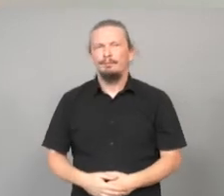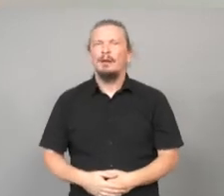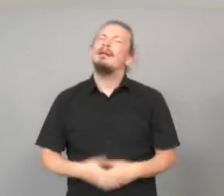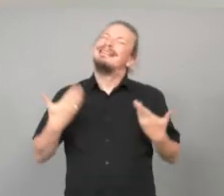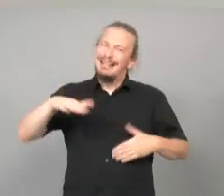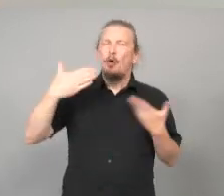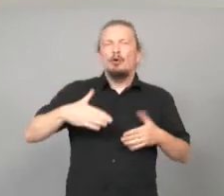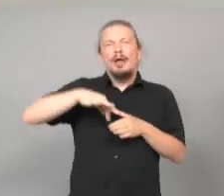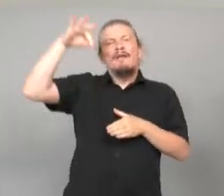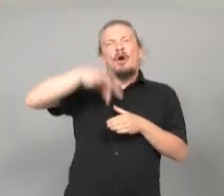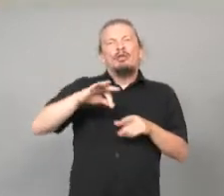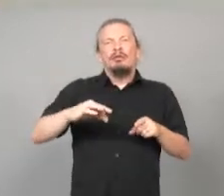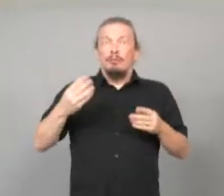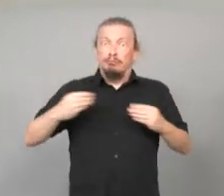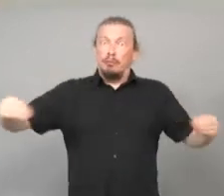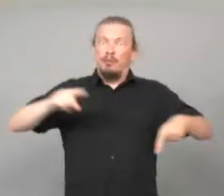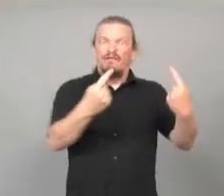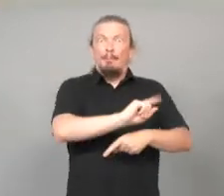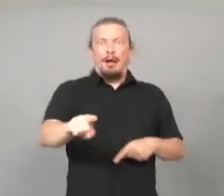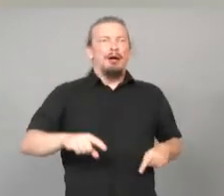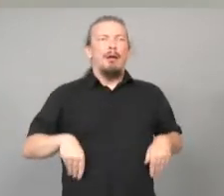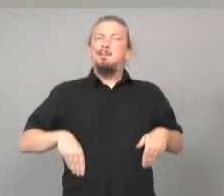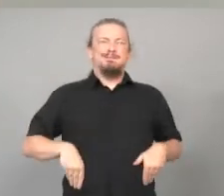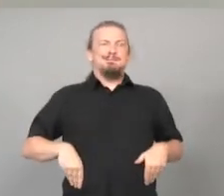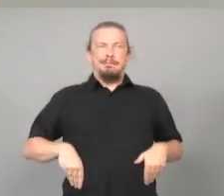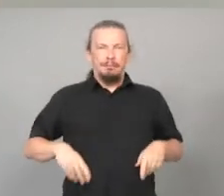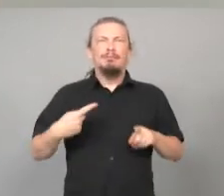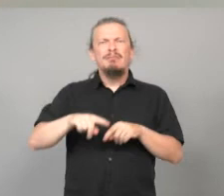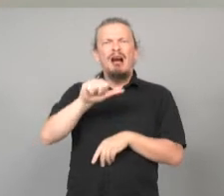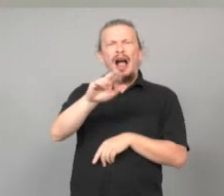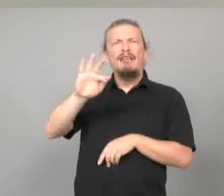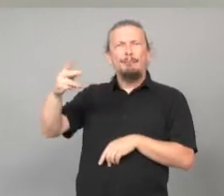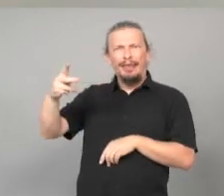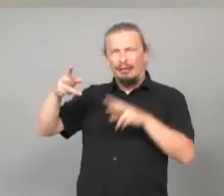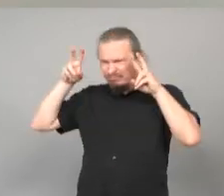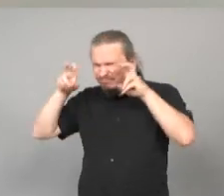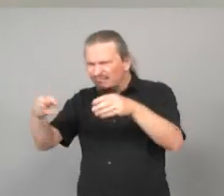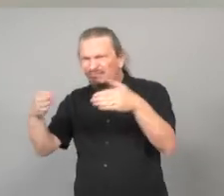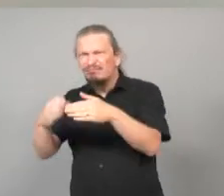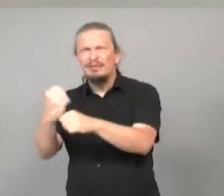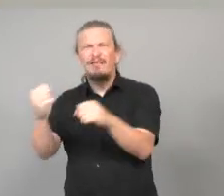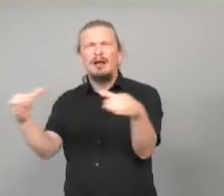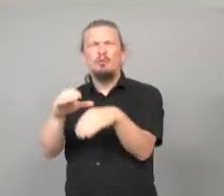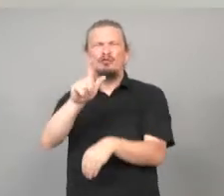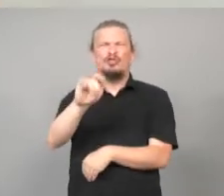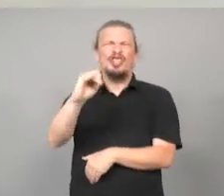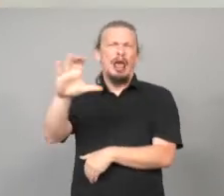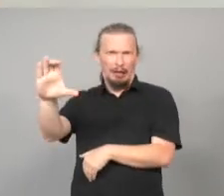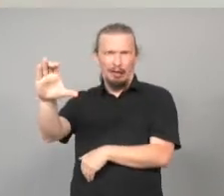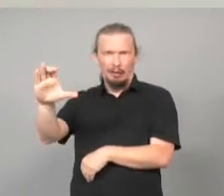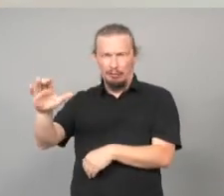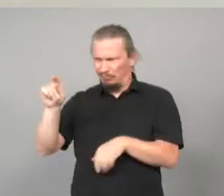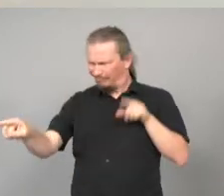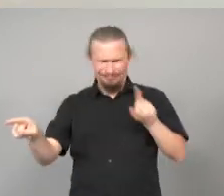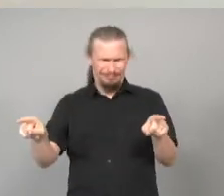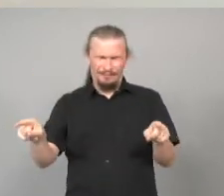actuels, après la suite de la fuite de l'AFP sur les travaux du GIEC, même si ce projet va dans le bon sens, il